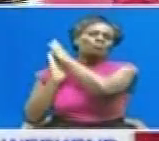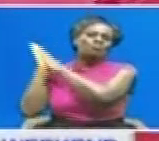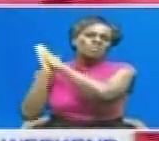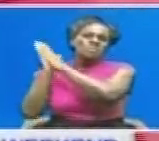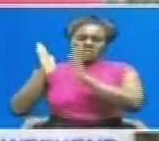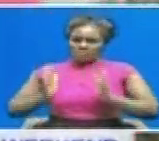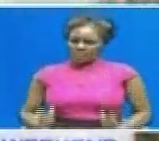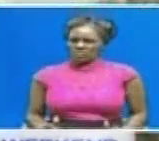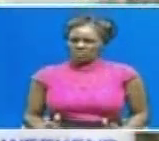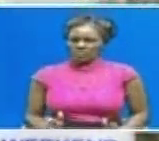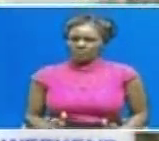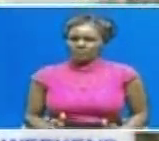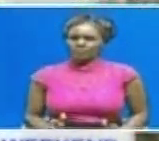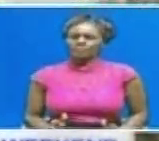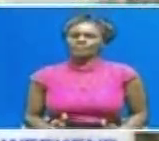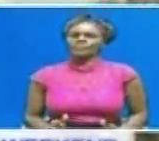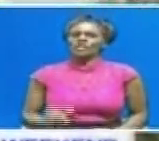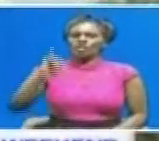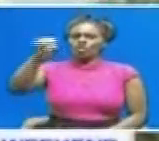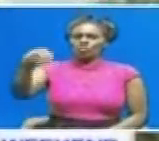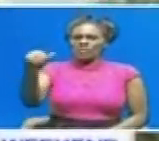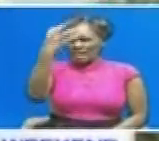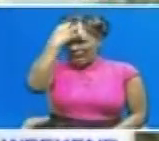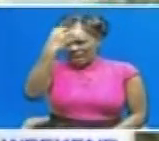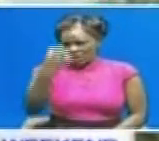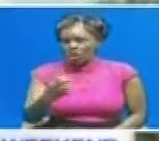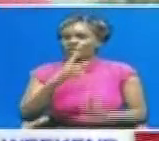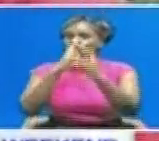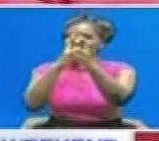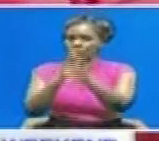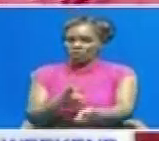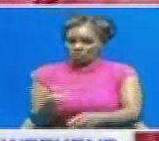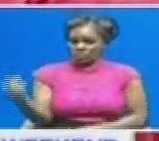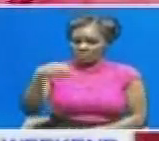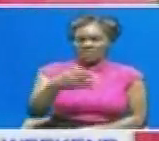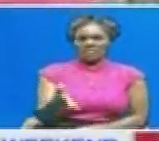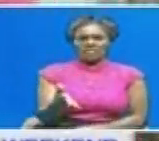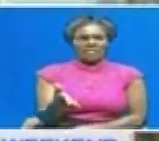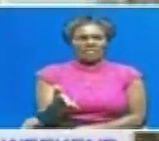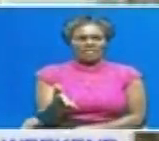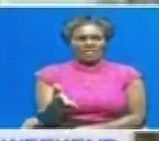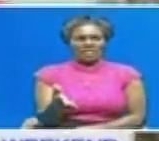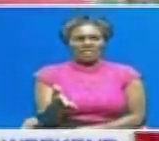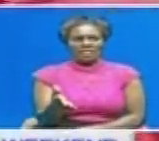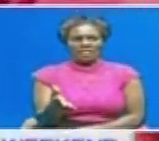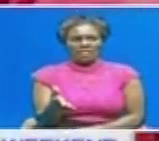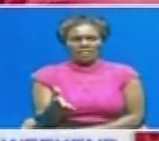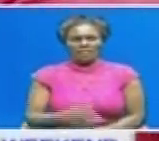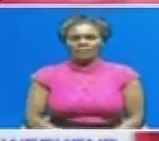Mungiki. Sasa watu Jubilee wamekasirika na hiyo report, wasiletee sisi hapa hapa sarakasi ndani ya